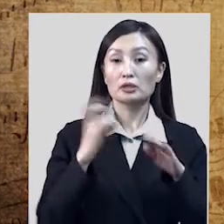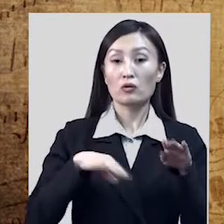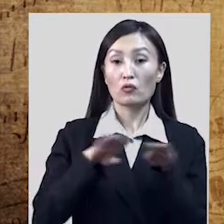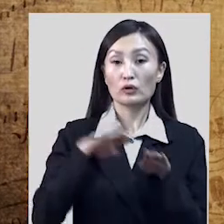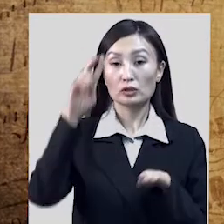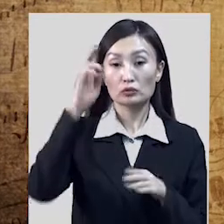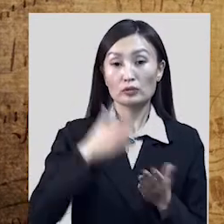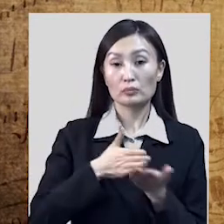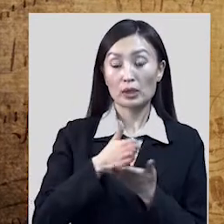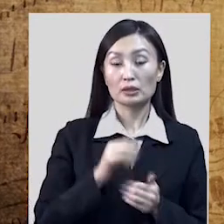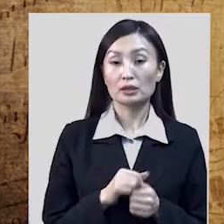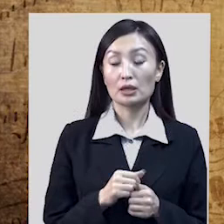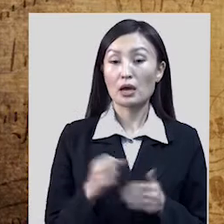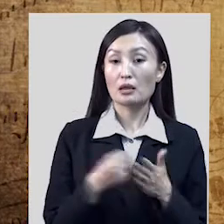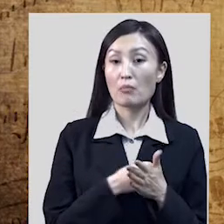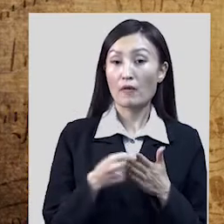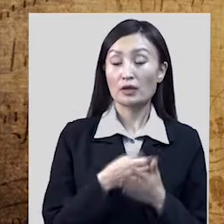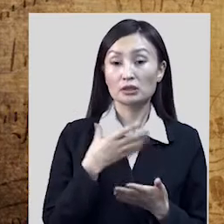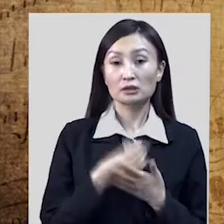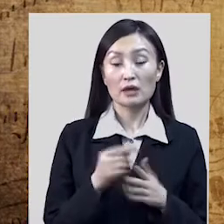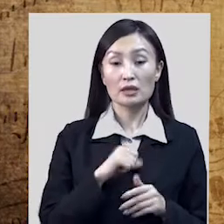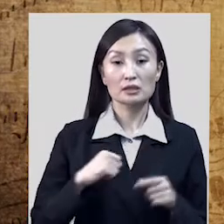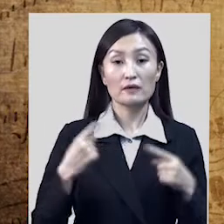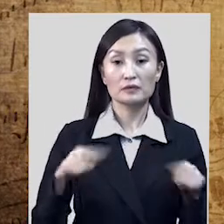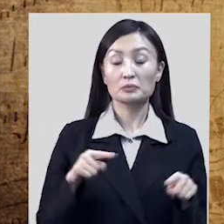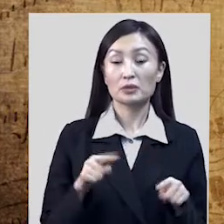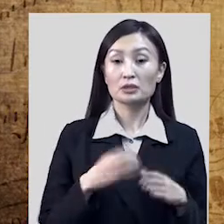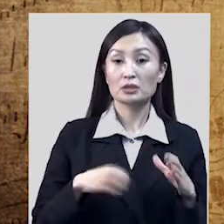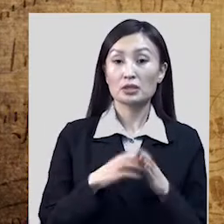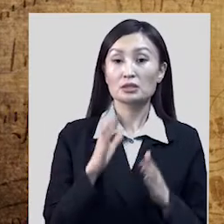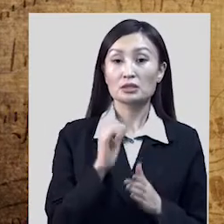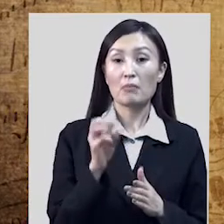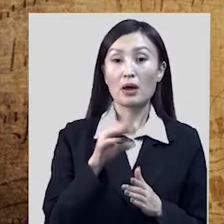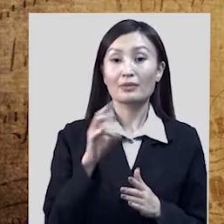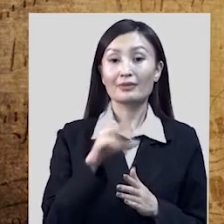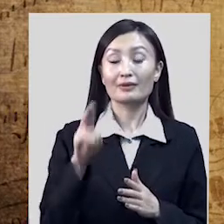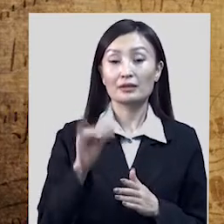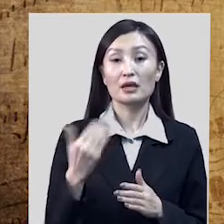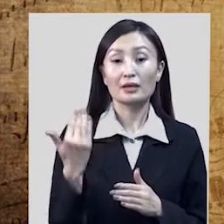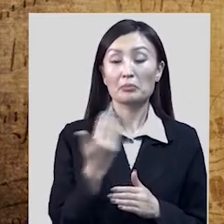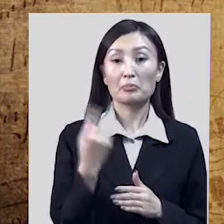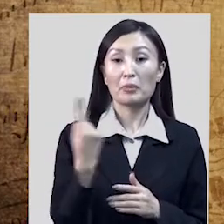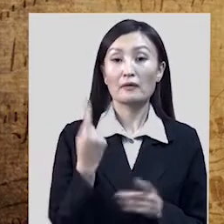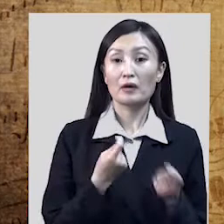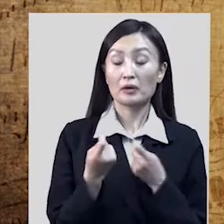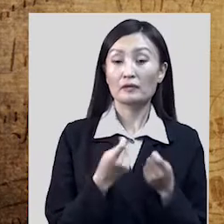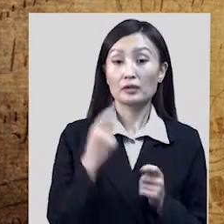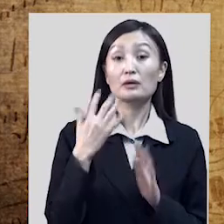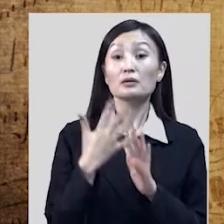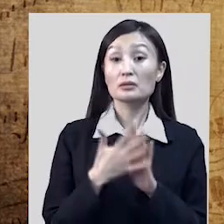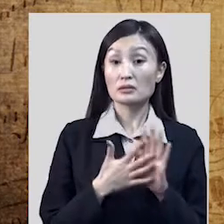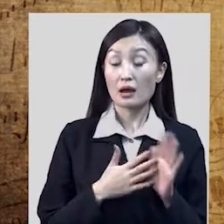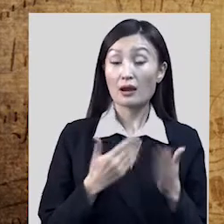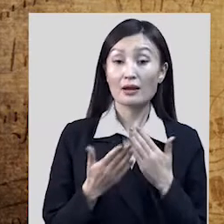государственной политики добивайся своей независимости династия саманидов особенно их первые правители осознали